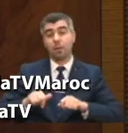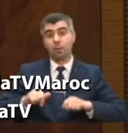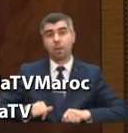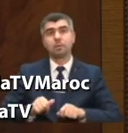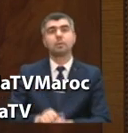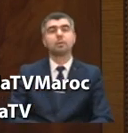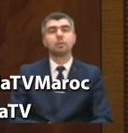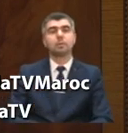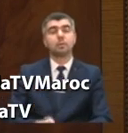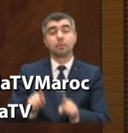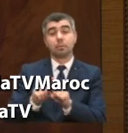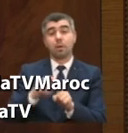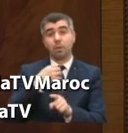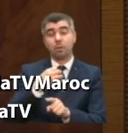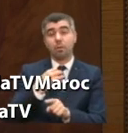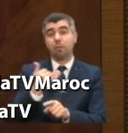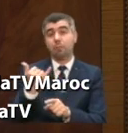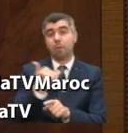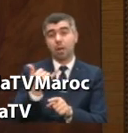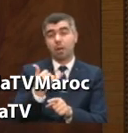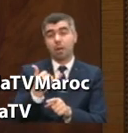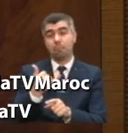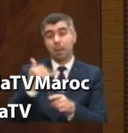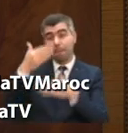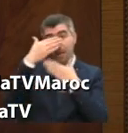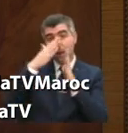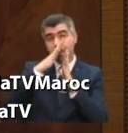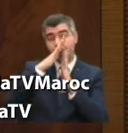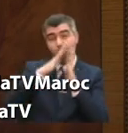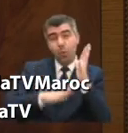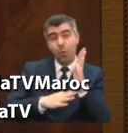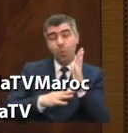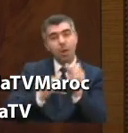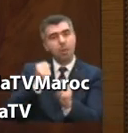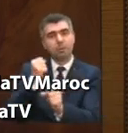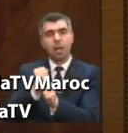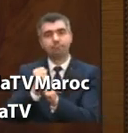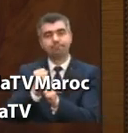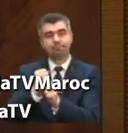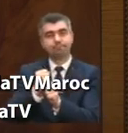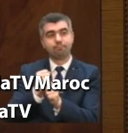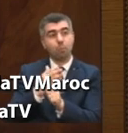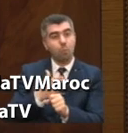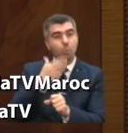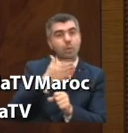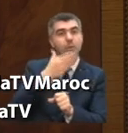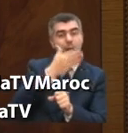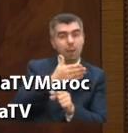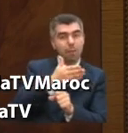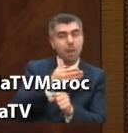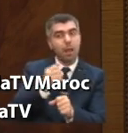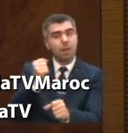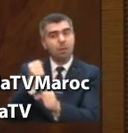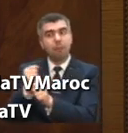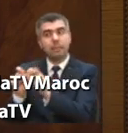تقوية الآلة الاقتصادية الوطنية أصبح تحدياً لبلادنا من أجل الحفاظ على مناصب